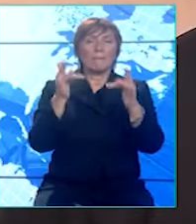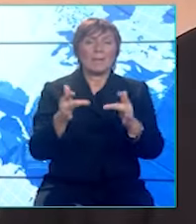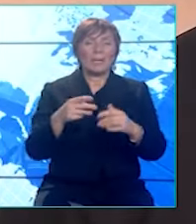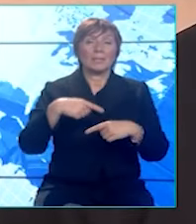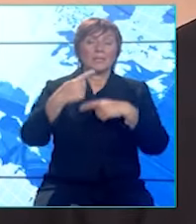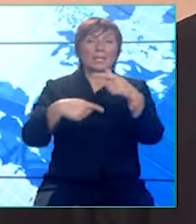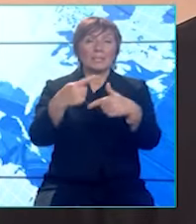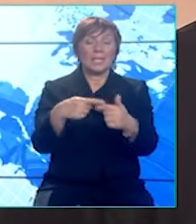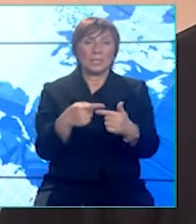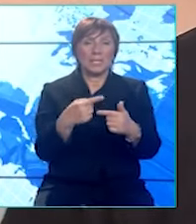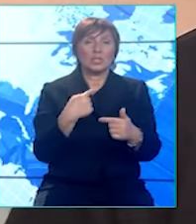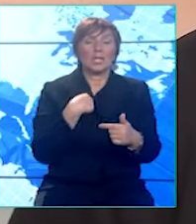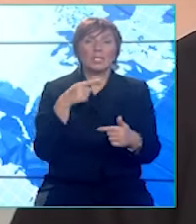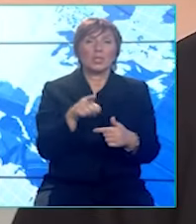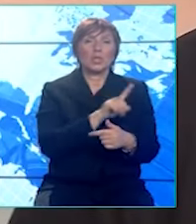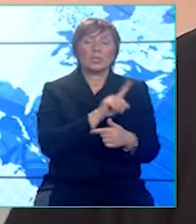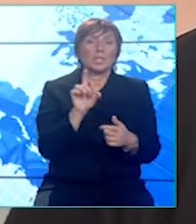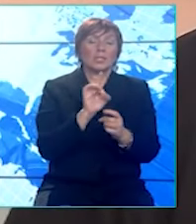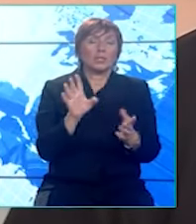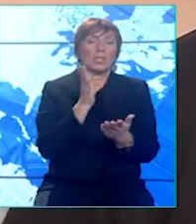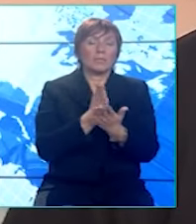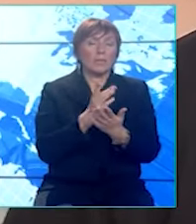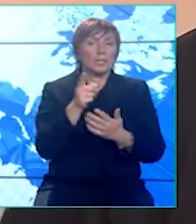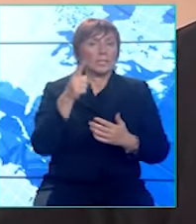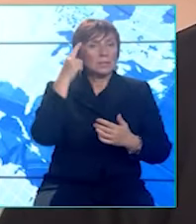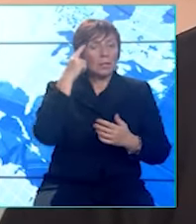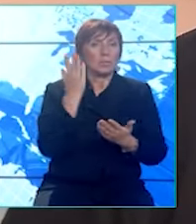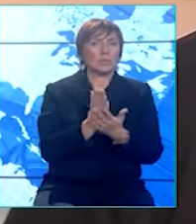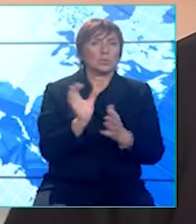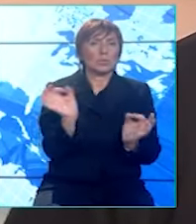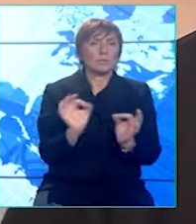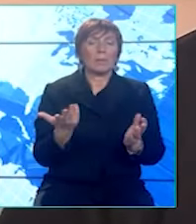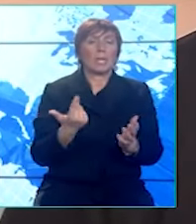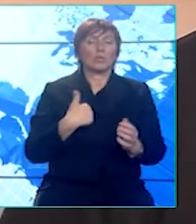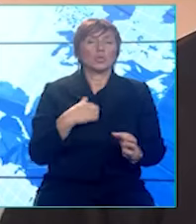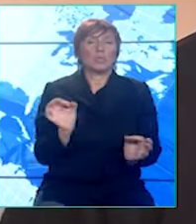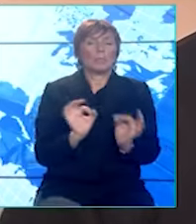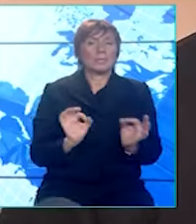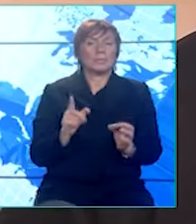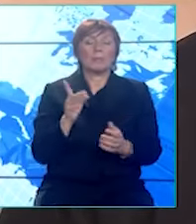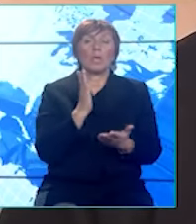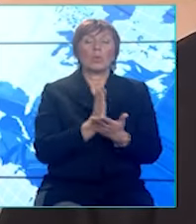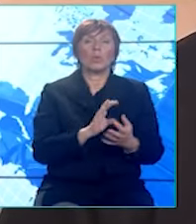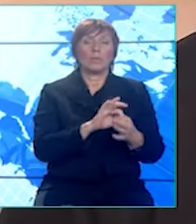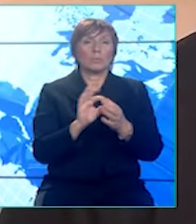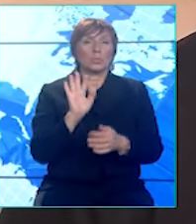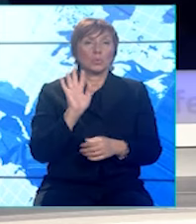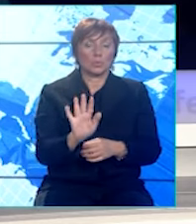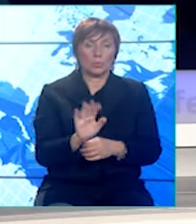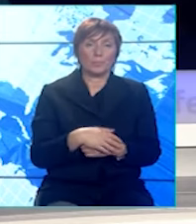sljedeća pokoljenja, da im se uopšte to ništa ne dešava, da su oni uvijek, da kažemo, spremni kao što smo mi spremni, da i oni budu uvijek.